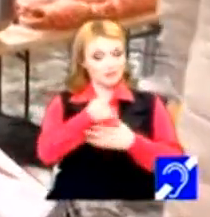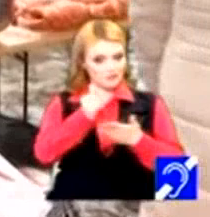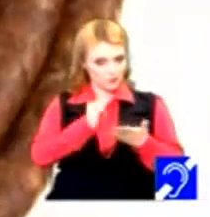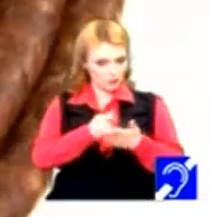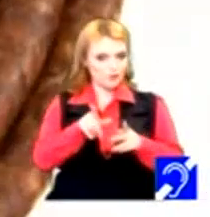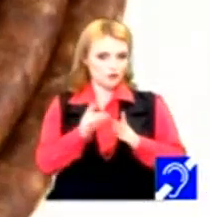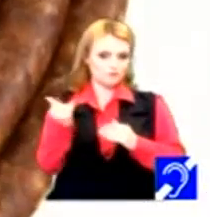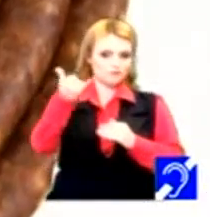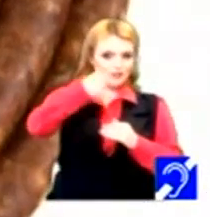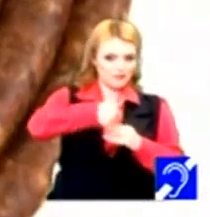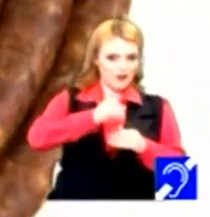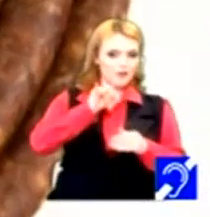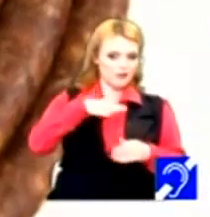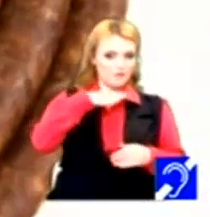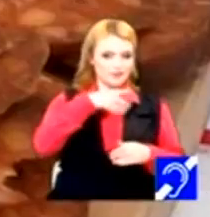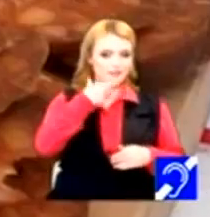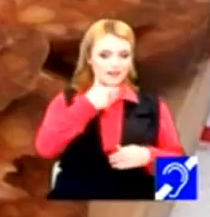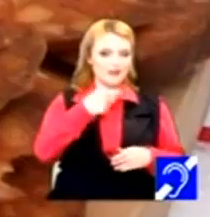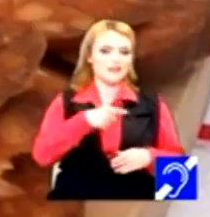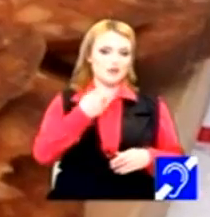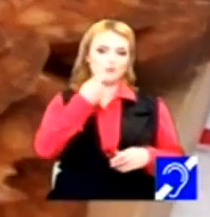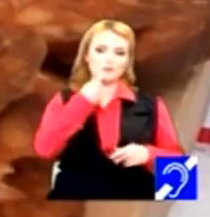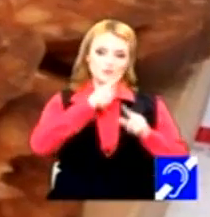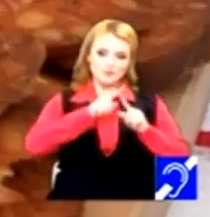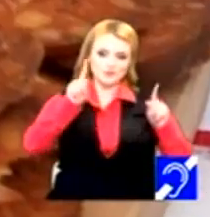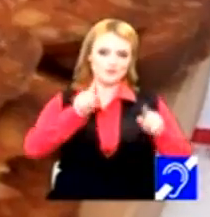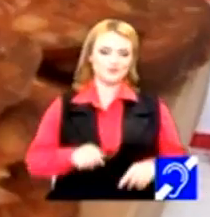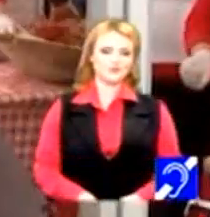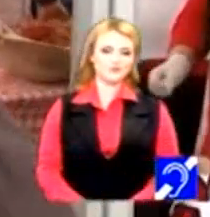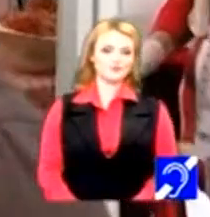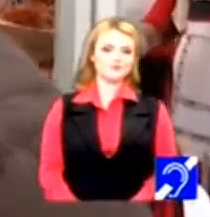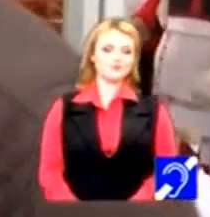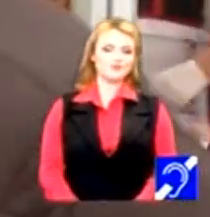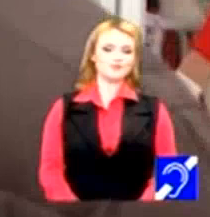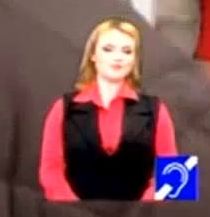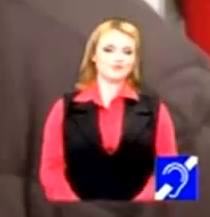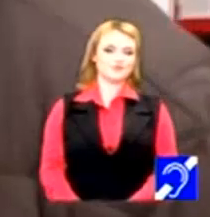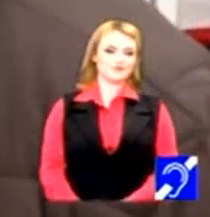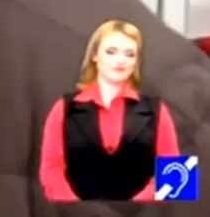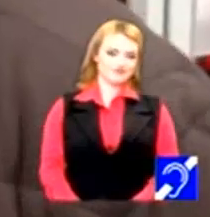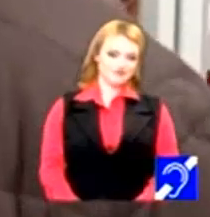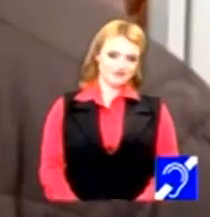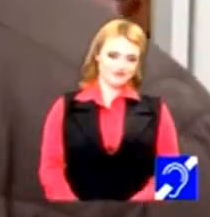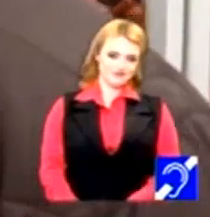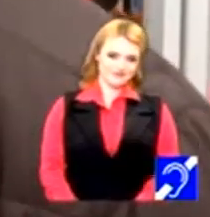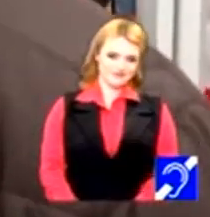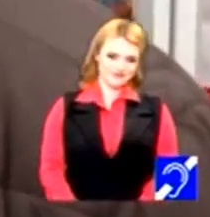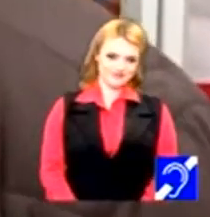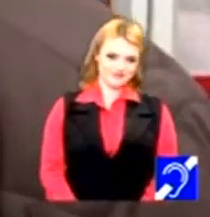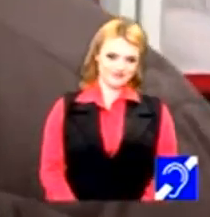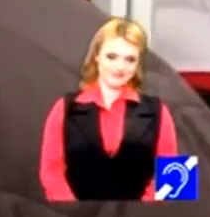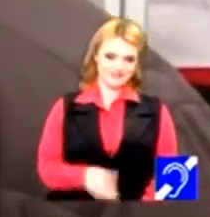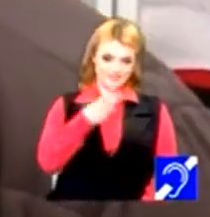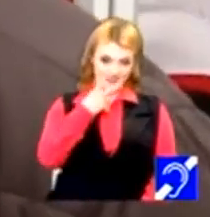le dăm o aromă deosebită și un gust un pic dulce. Osul ursului și puteți să ne vedeți că asta nu o să